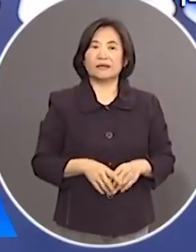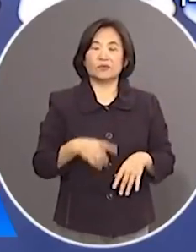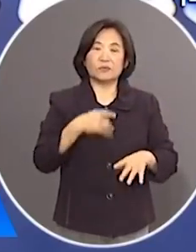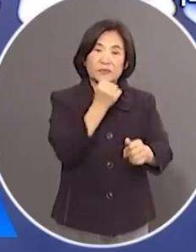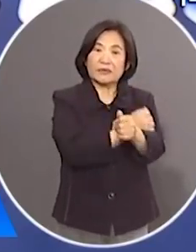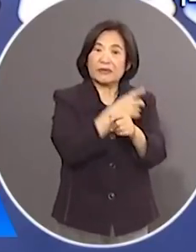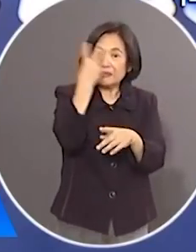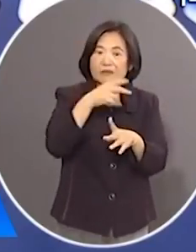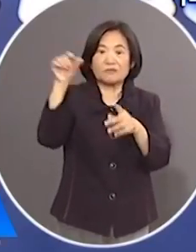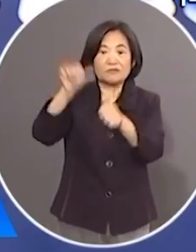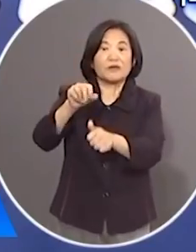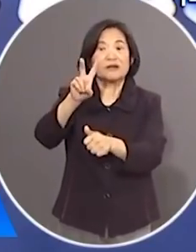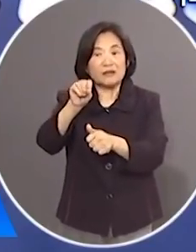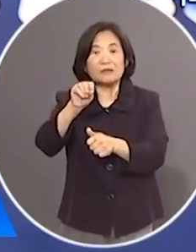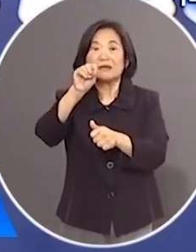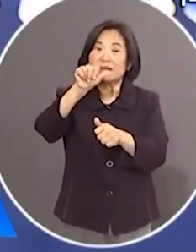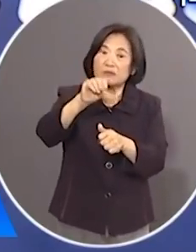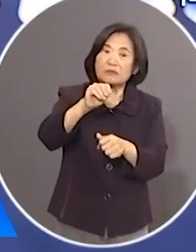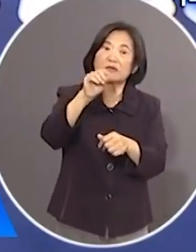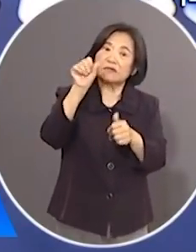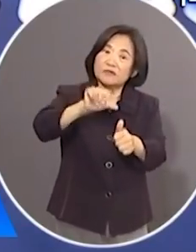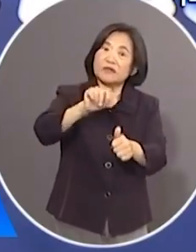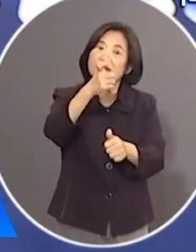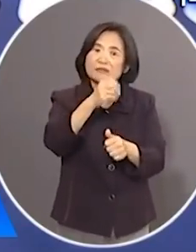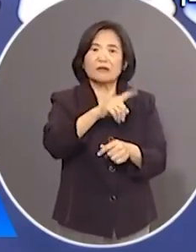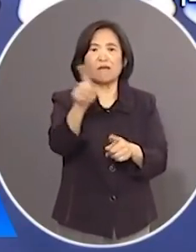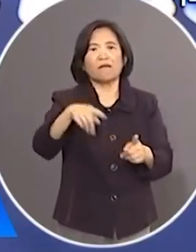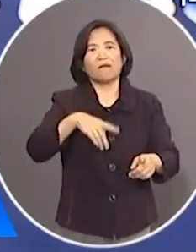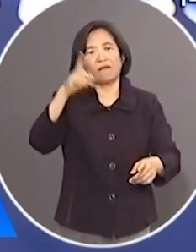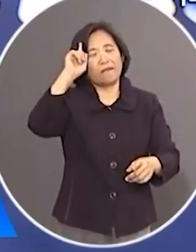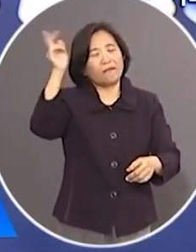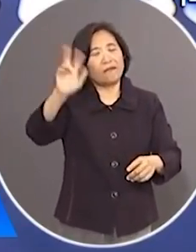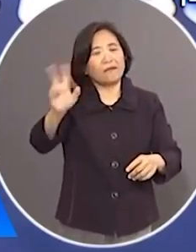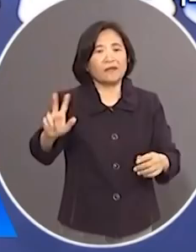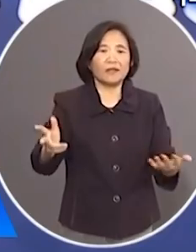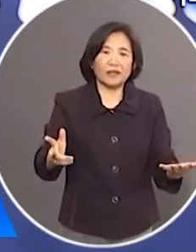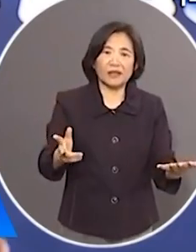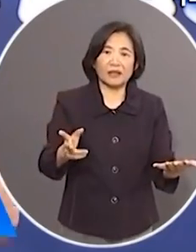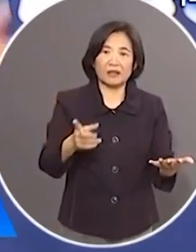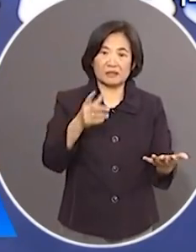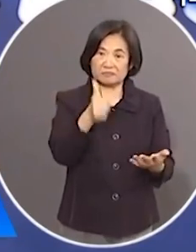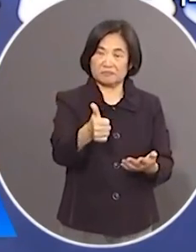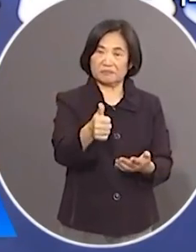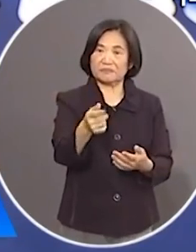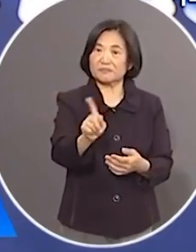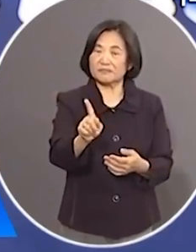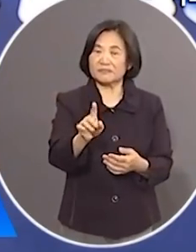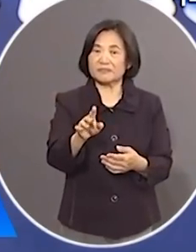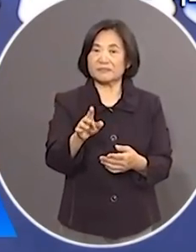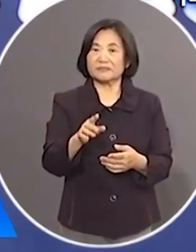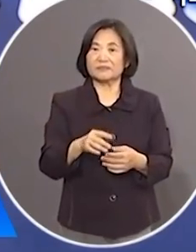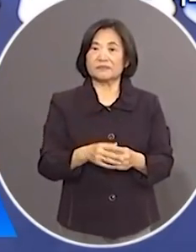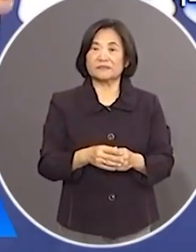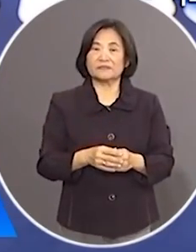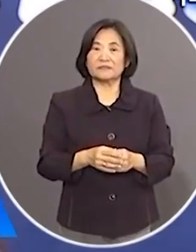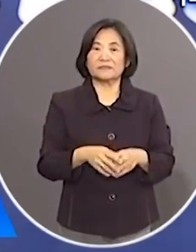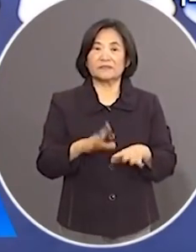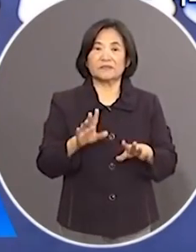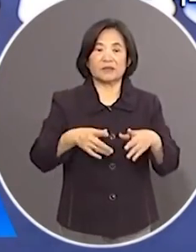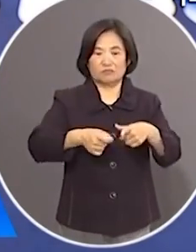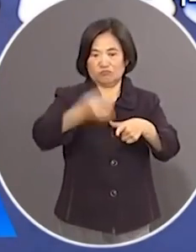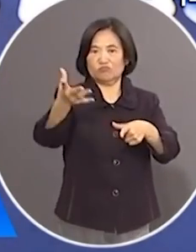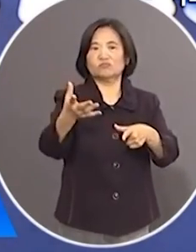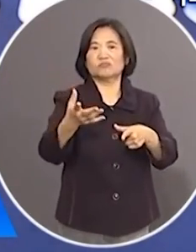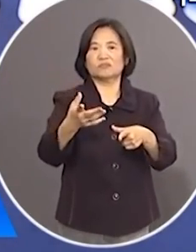给他罚个2万，罚个5万，罚个10万，他不怕了。最好的办法，劳动云把他公布出